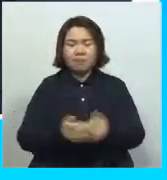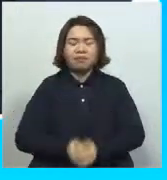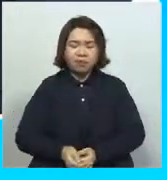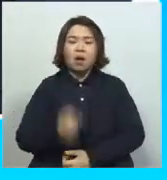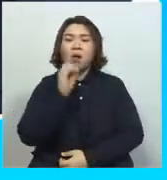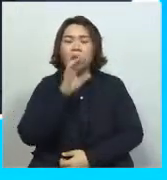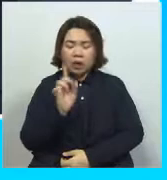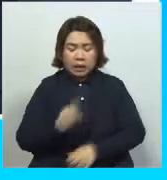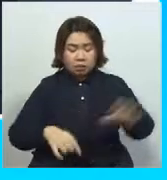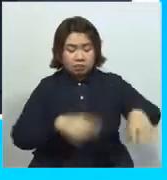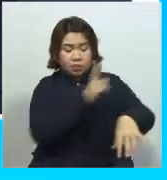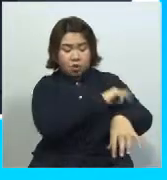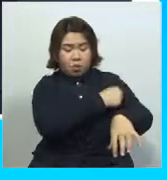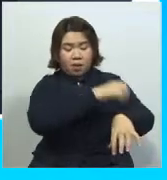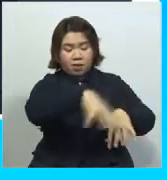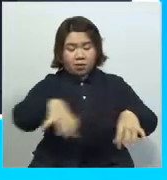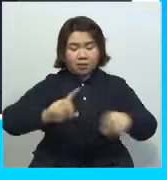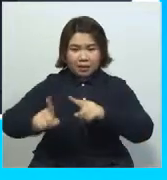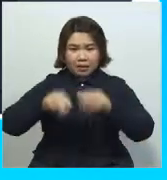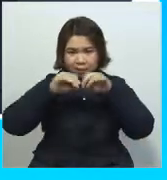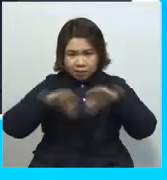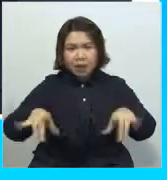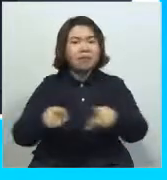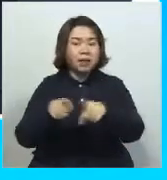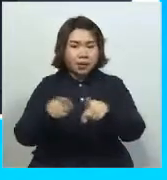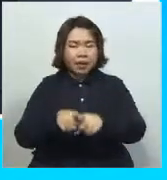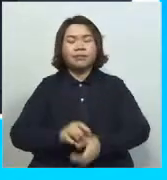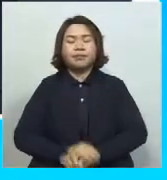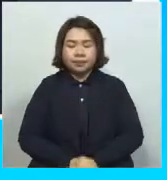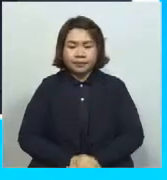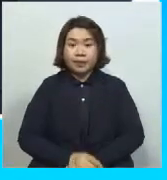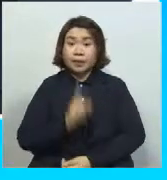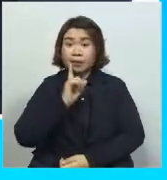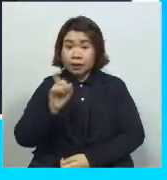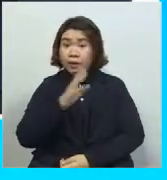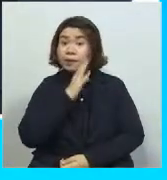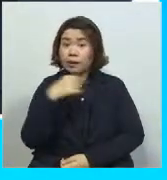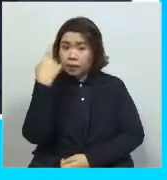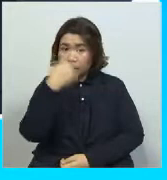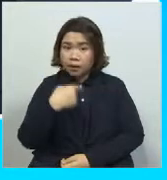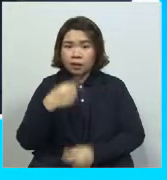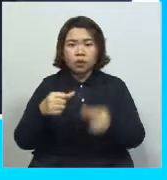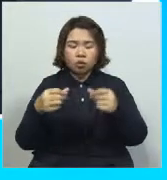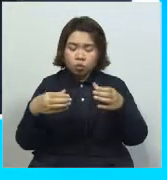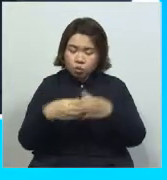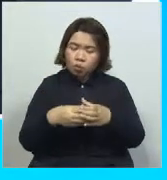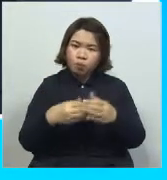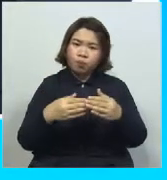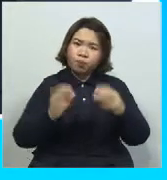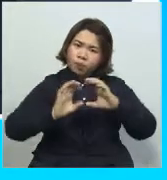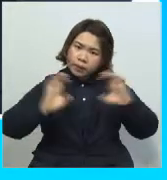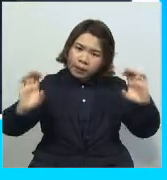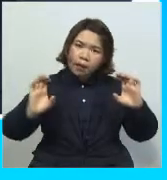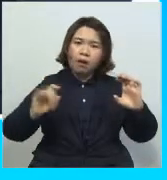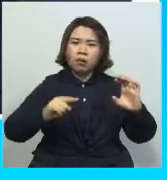มด้วย พันด้วยอะค่ะ ค่ ะและอย่างนี้ถ้าคุณผู้ชมที่อยู่ในกลุ่มของคนที่อยู่ในกลุ่มผู้ใช้สิทธิ์เบิกจ่ายตรงข้